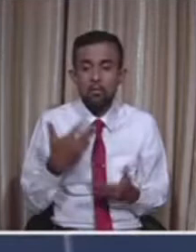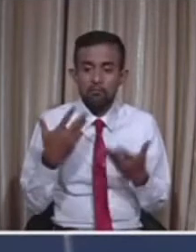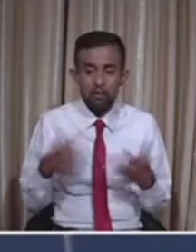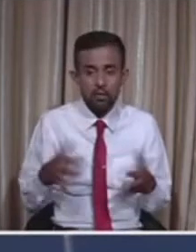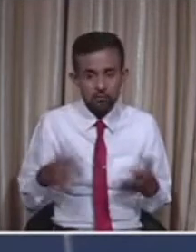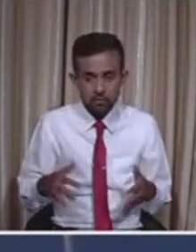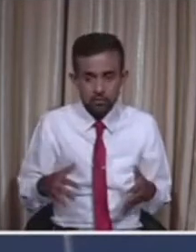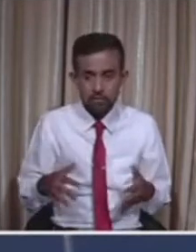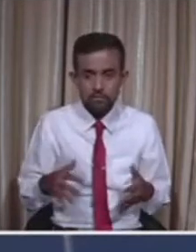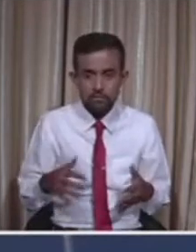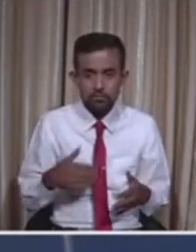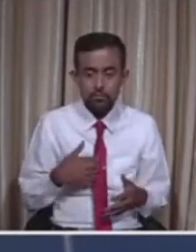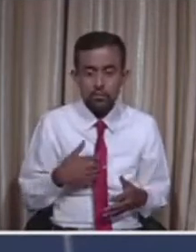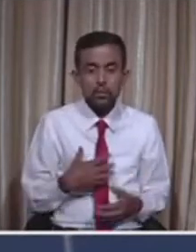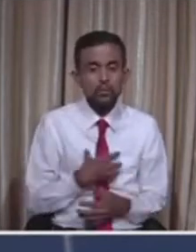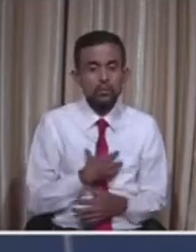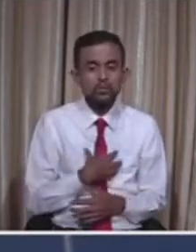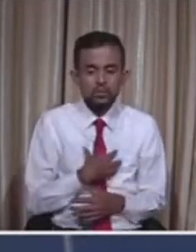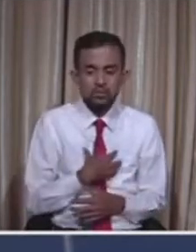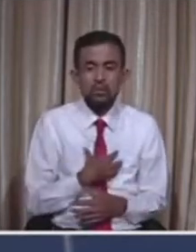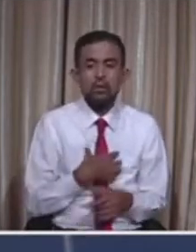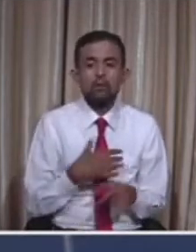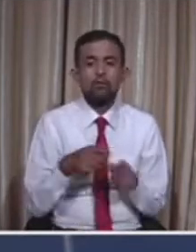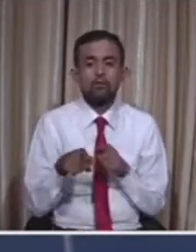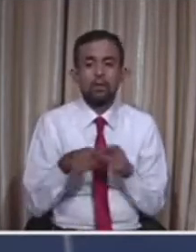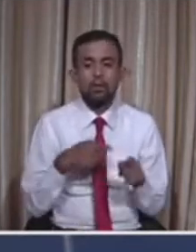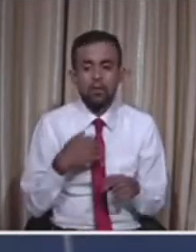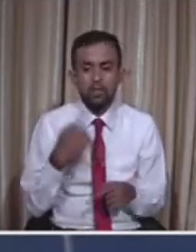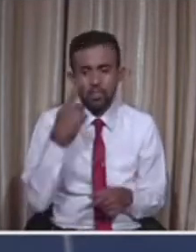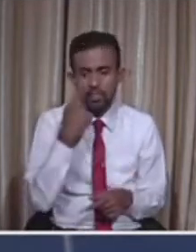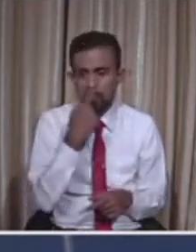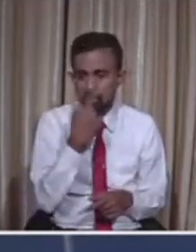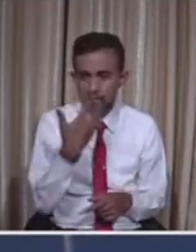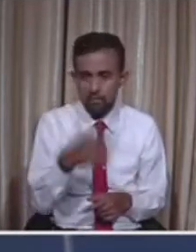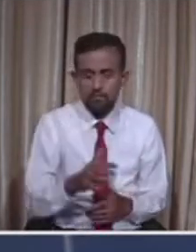tamai kheda wachakayak widiyata api addakki